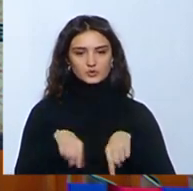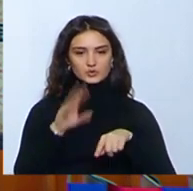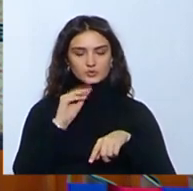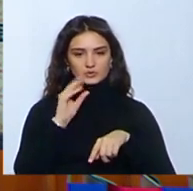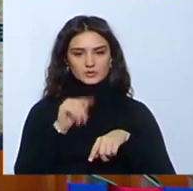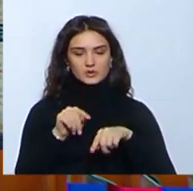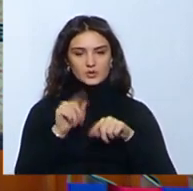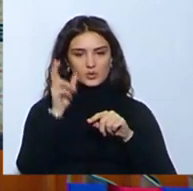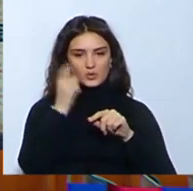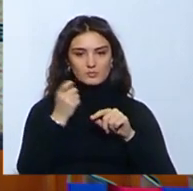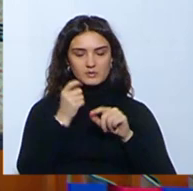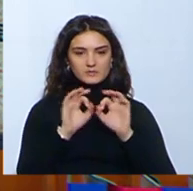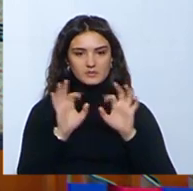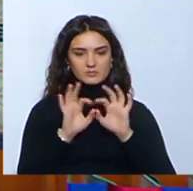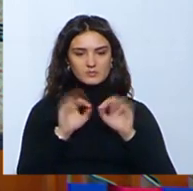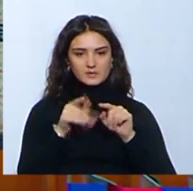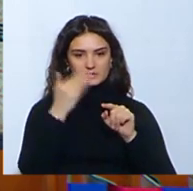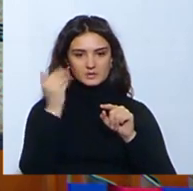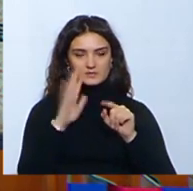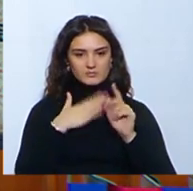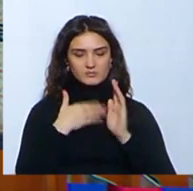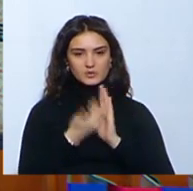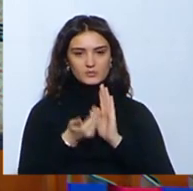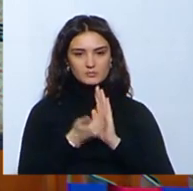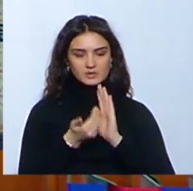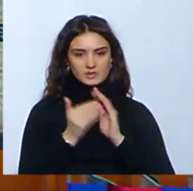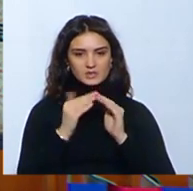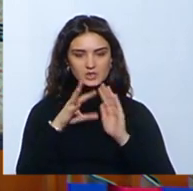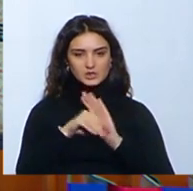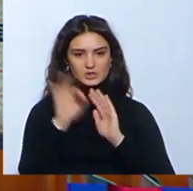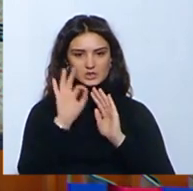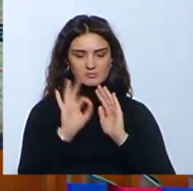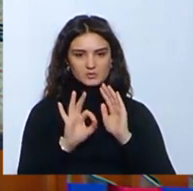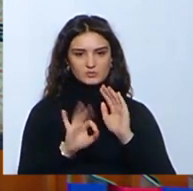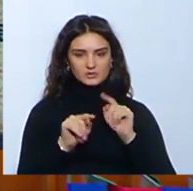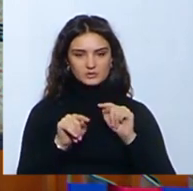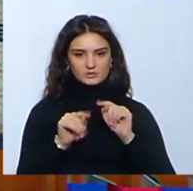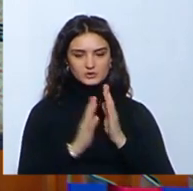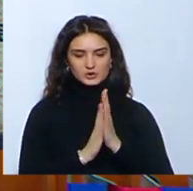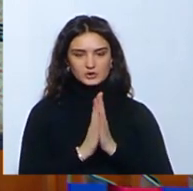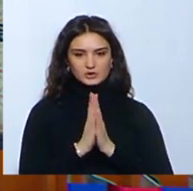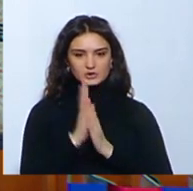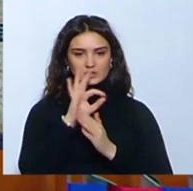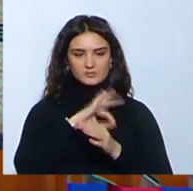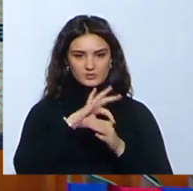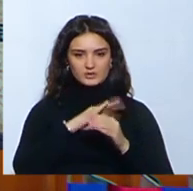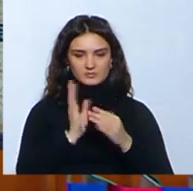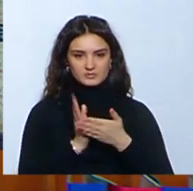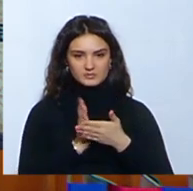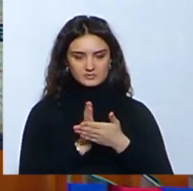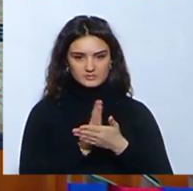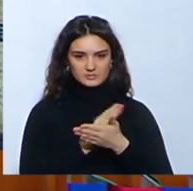როდესაც ხორბალზე ვლაპარაკობთ, არ დაგავიწყდეთ, ჩემი რეკომენდაცია, სახში სისტემატურად გაზარდეთ ჯეჯილი, გამოიყენეთ სალათების